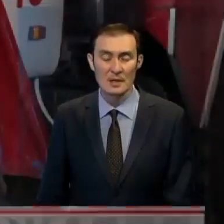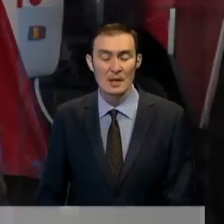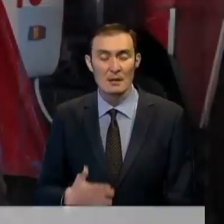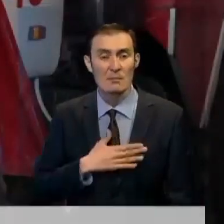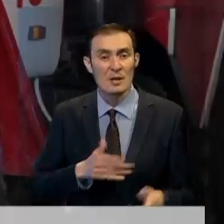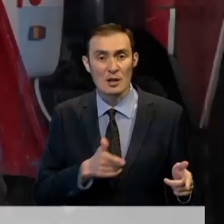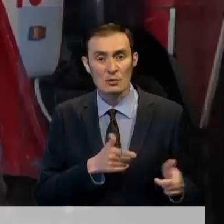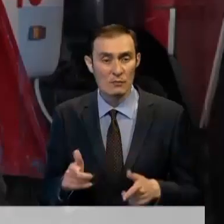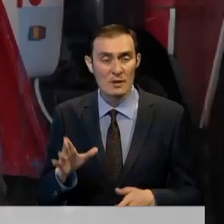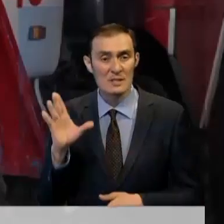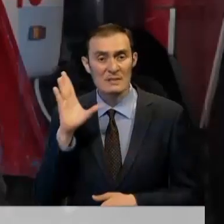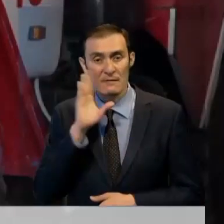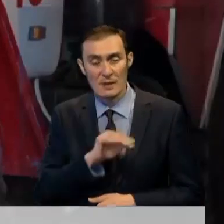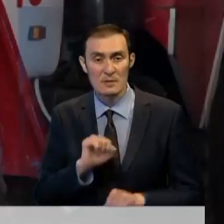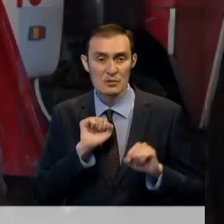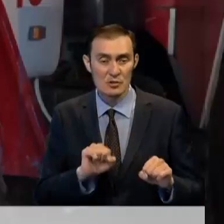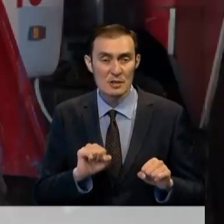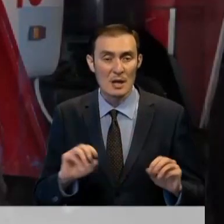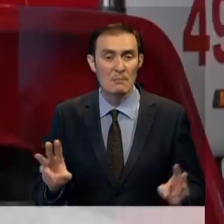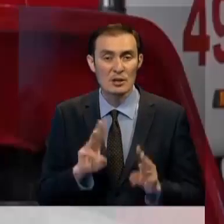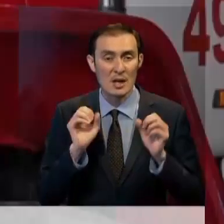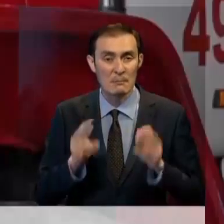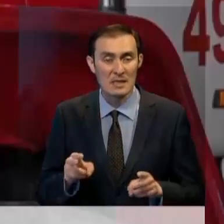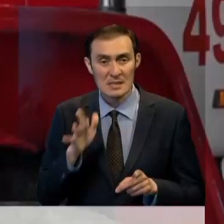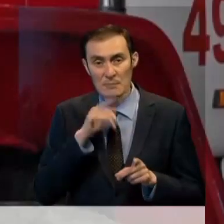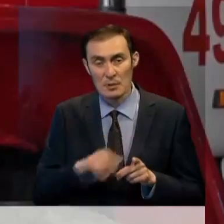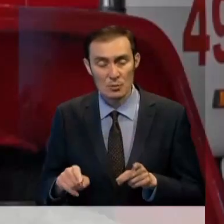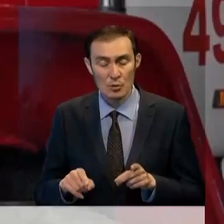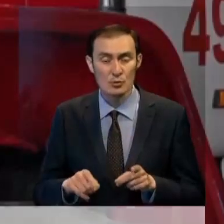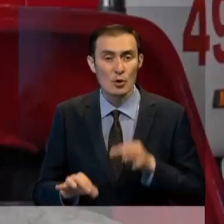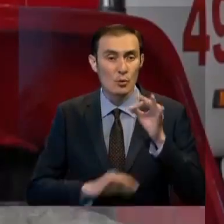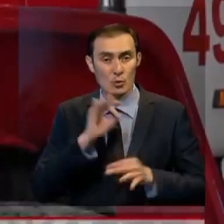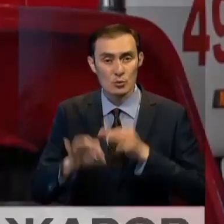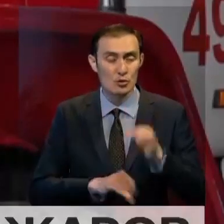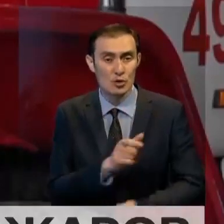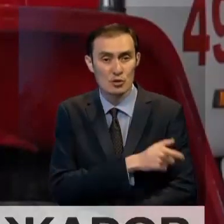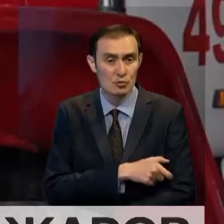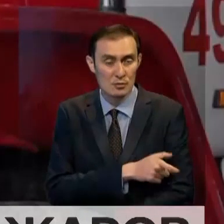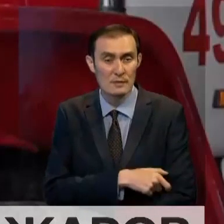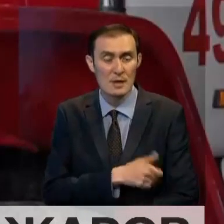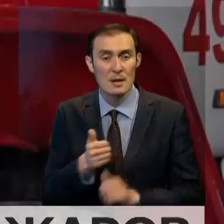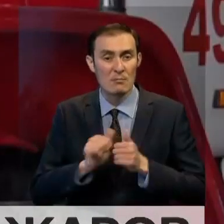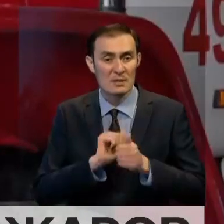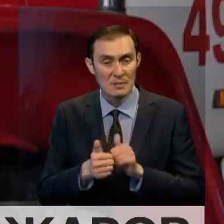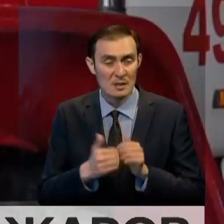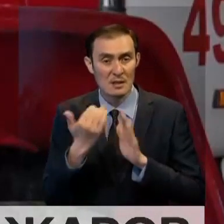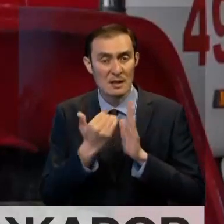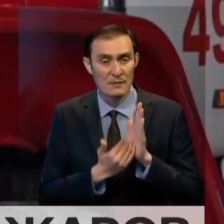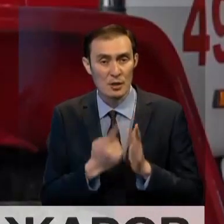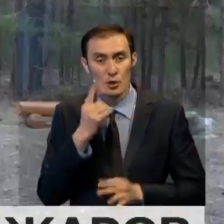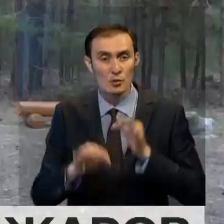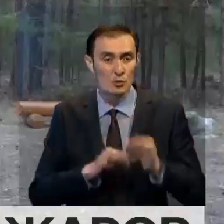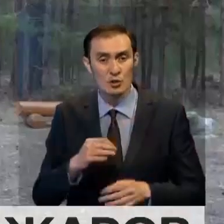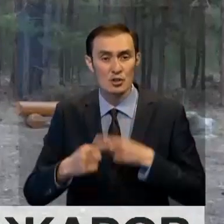своевременно отразить любой пожароопасный период. Ведется круглосуточное дежурство, график сменности, сутки